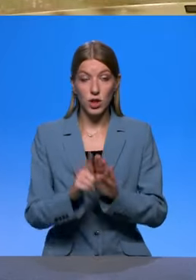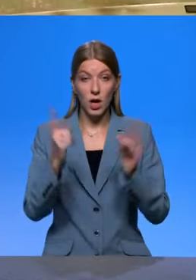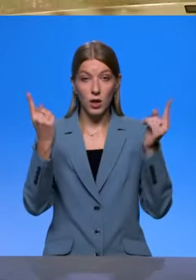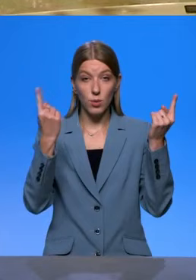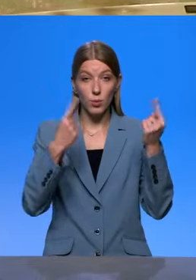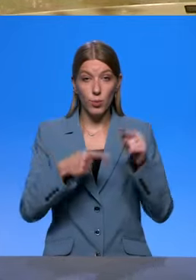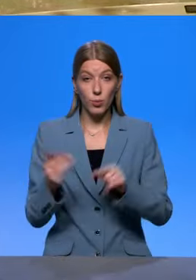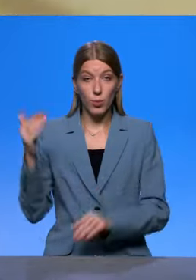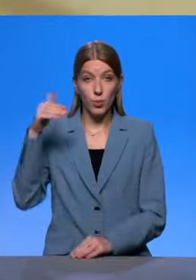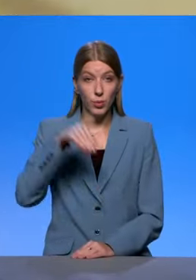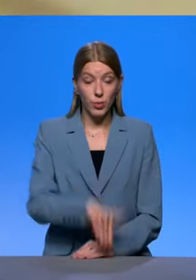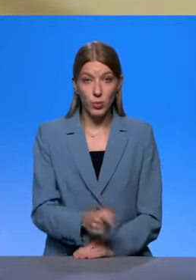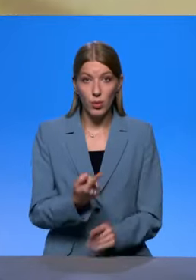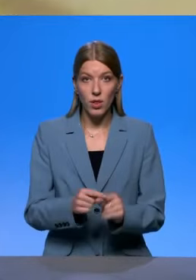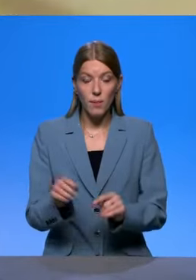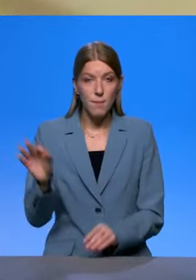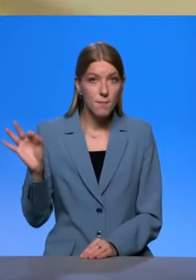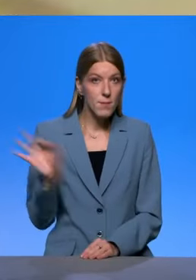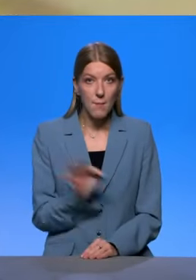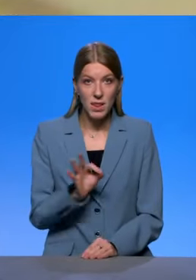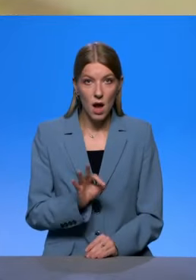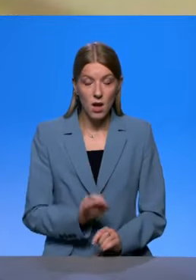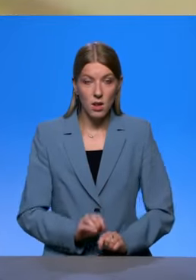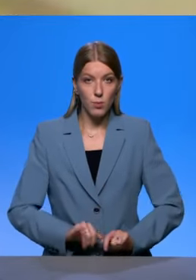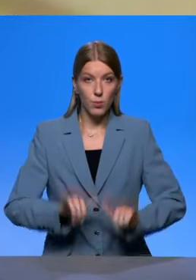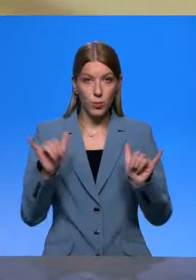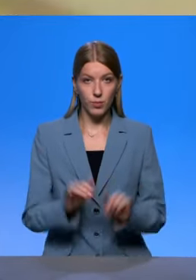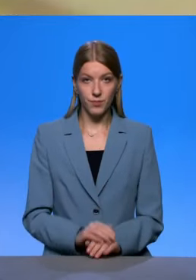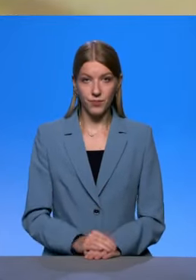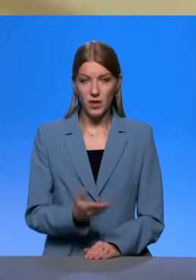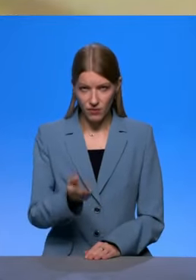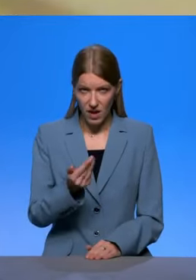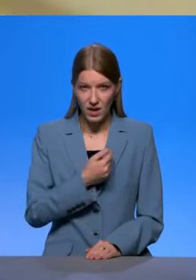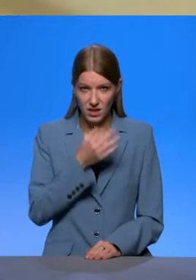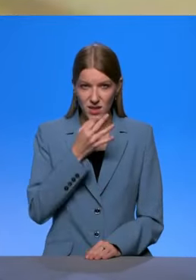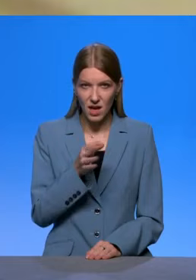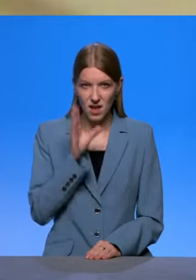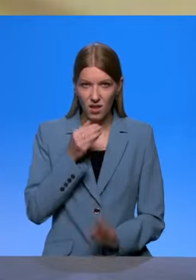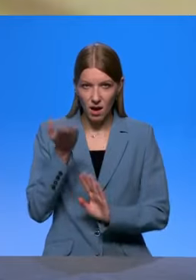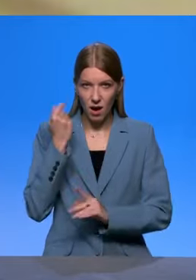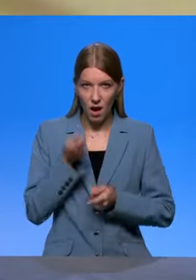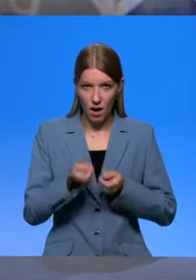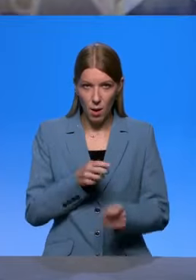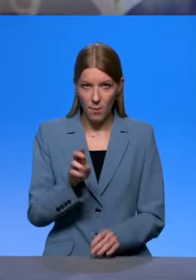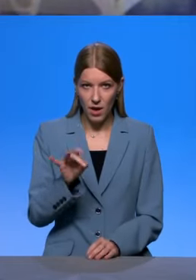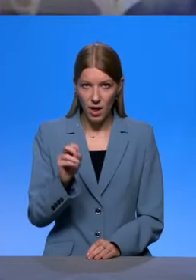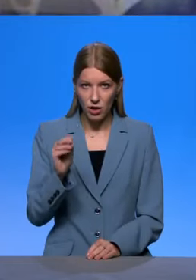вот чертополох. То есть вы хотите сказать, что в 70-е в застойные при Брежневе, вы знаете, вот не было, да? Прекрасный вопрос.